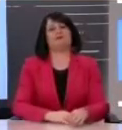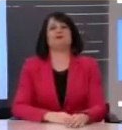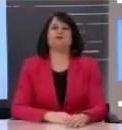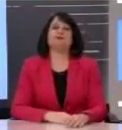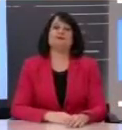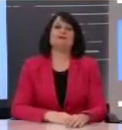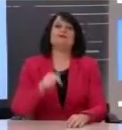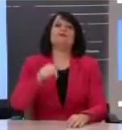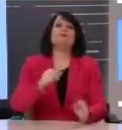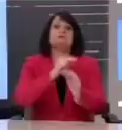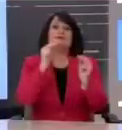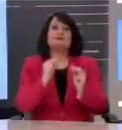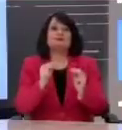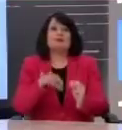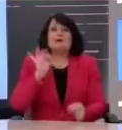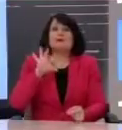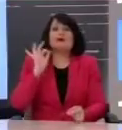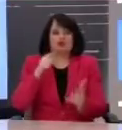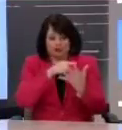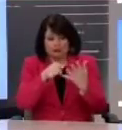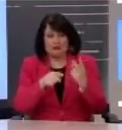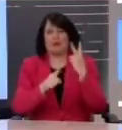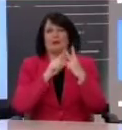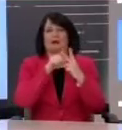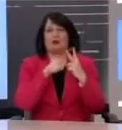Άρα εδώ οι επιλογές που έχουμε είναι δύο.